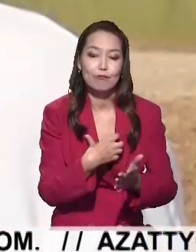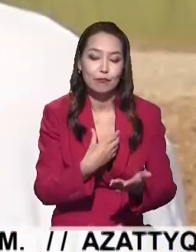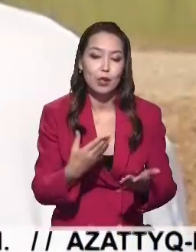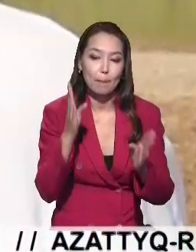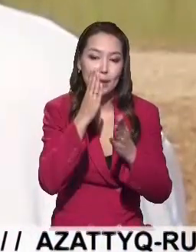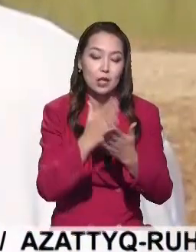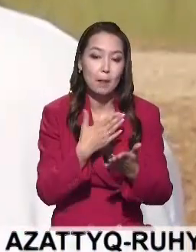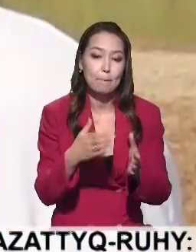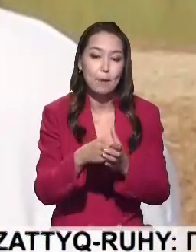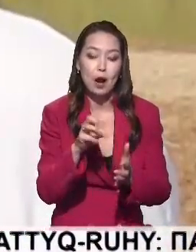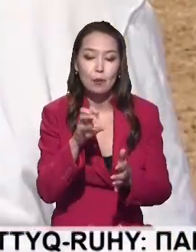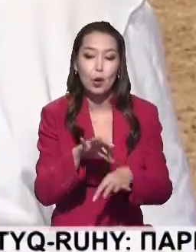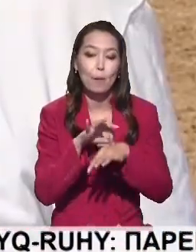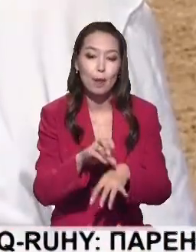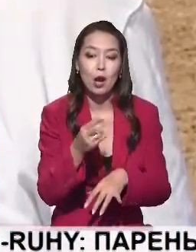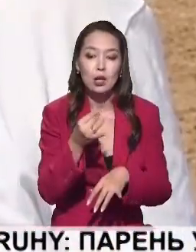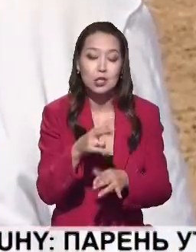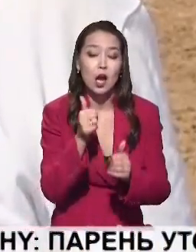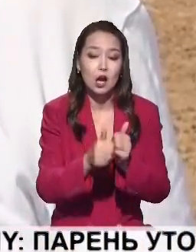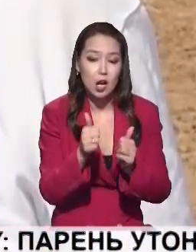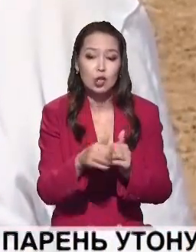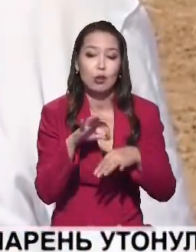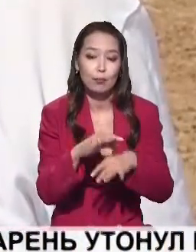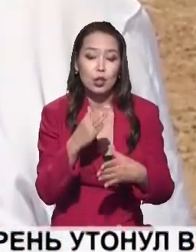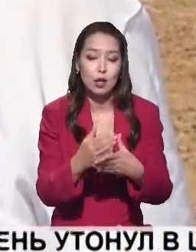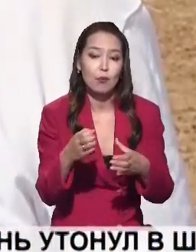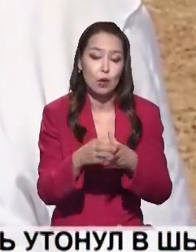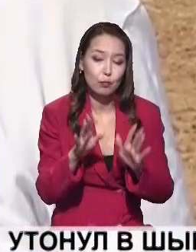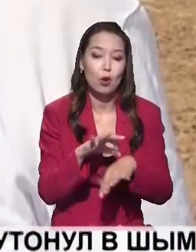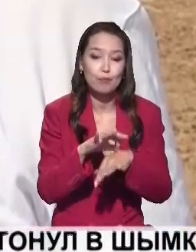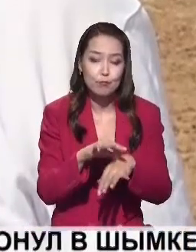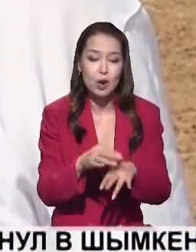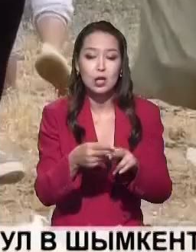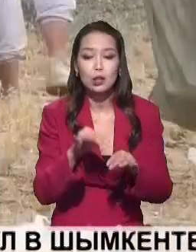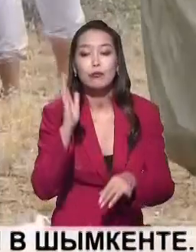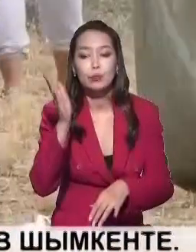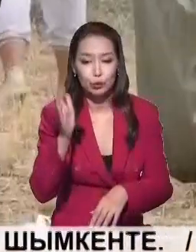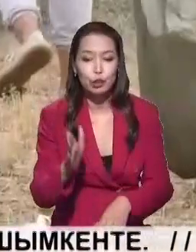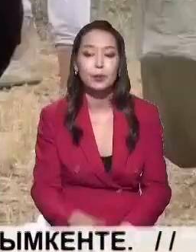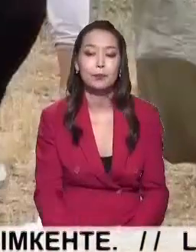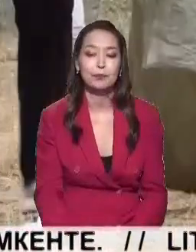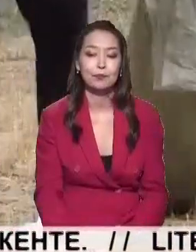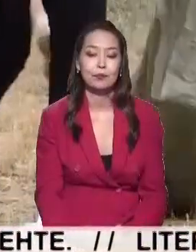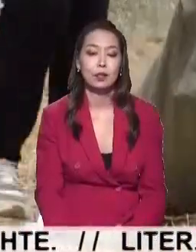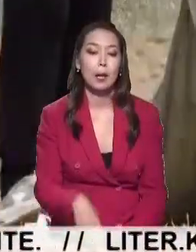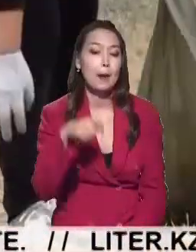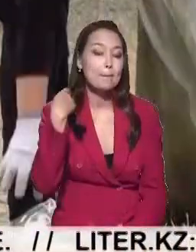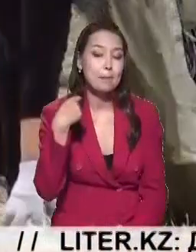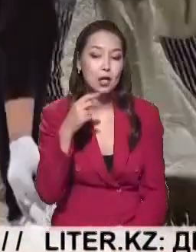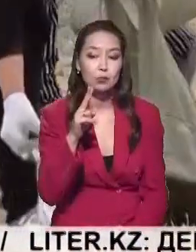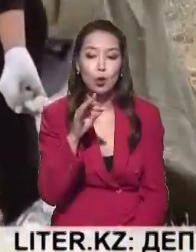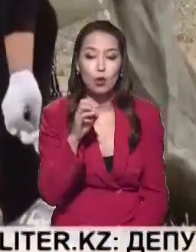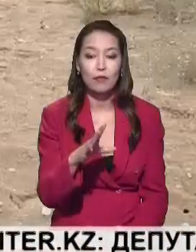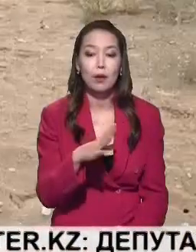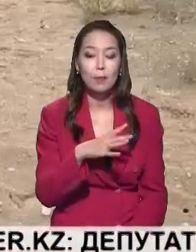«Аманат», проводим экологические акции на регулярной основе. Эта кампания будет продолжаться и в будущем. К слову, президент Касым-Жомарт Токаев